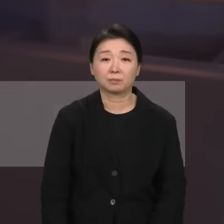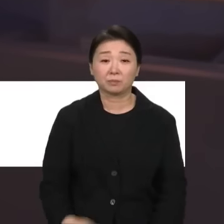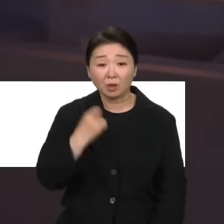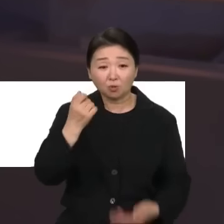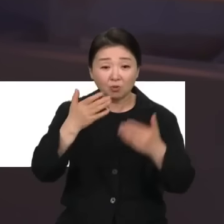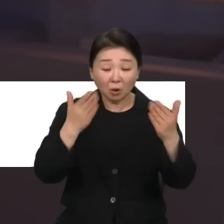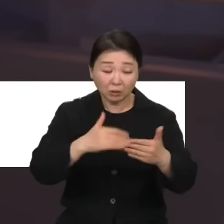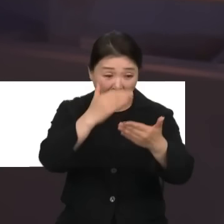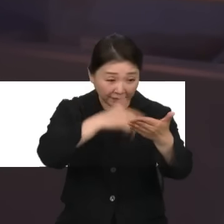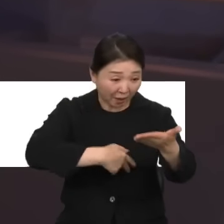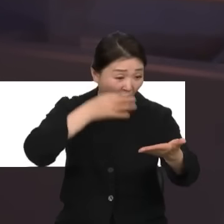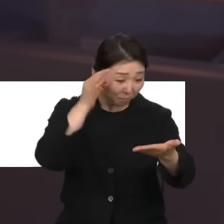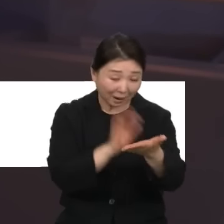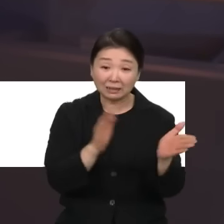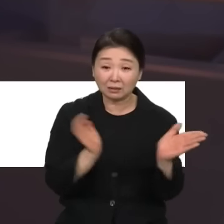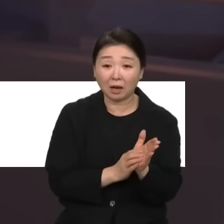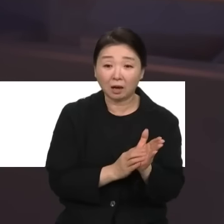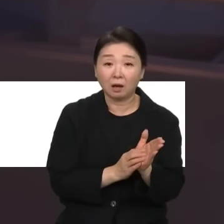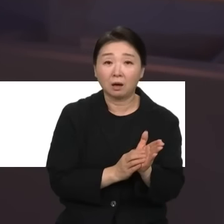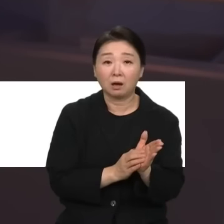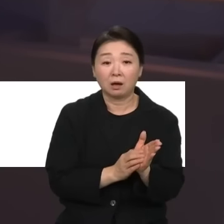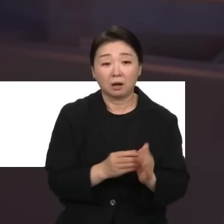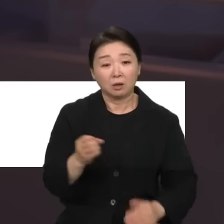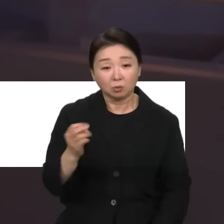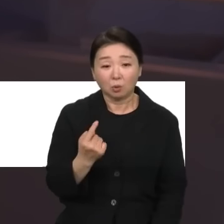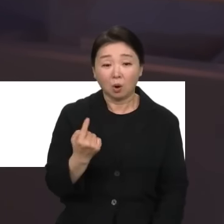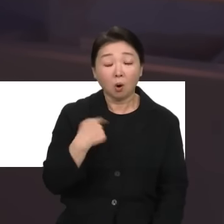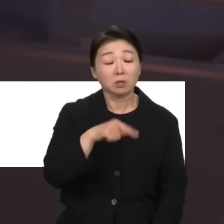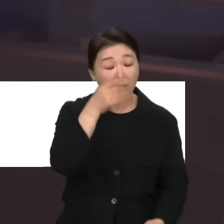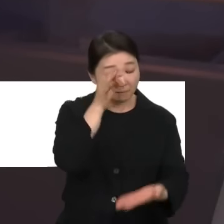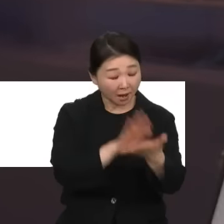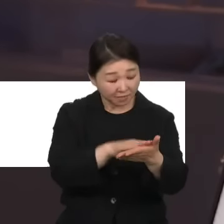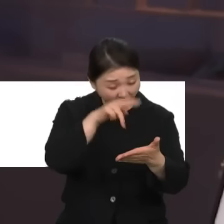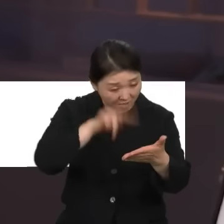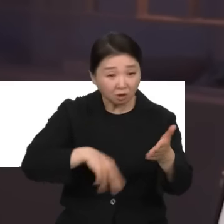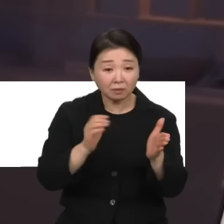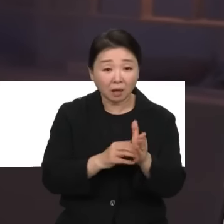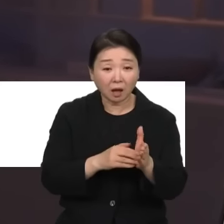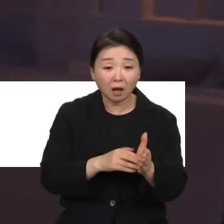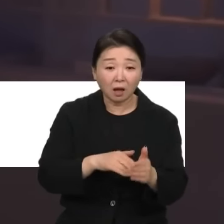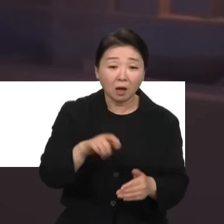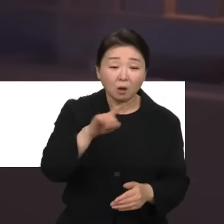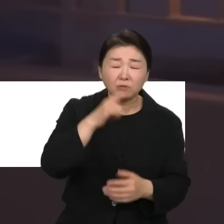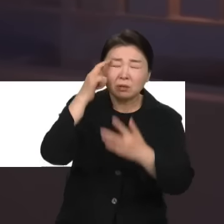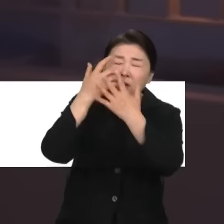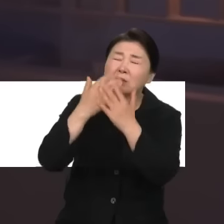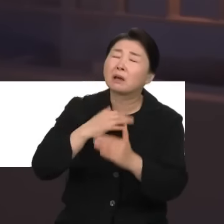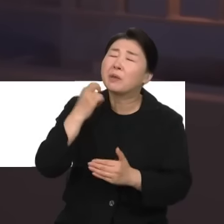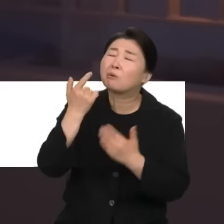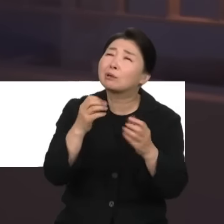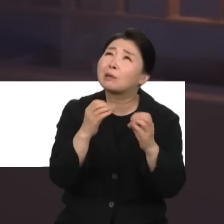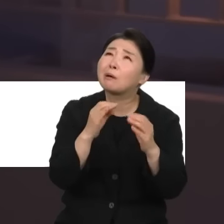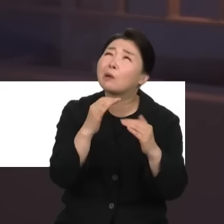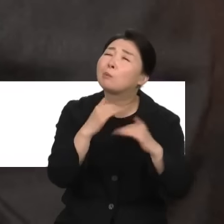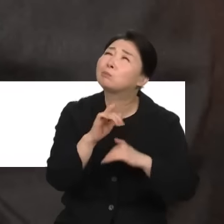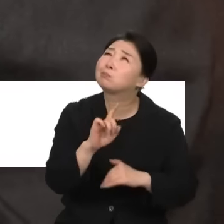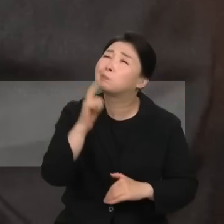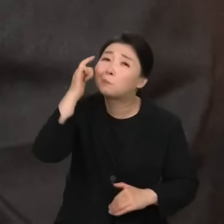다 봤다고 하고 계속해서 어제 나 그거 밤새 다 읽었다. 저희들은 상상을 하잖아요. 내가 6개월 동안 무슨 얘기를